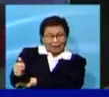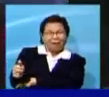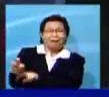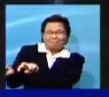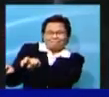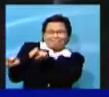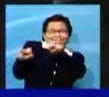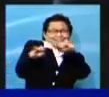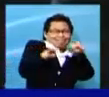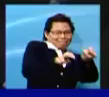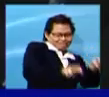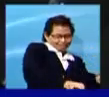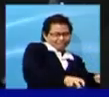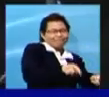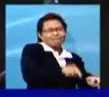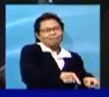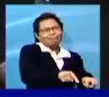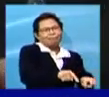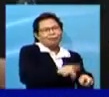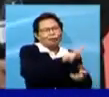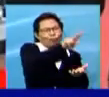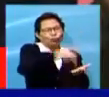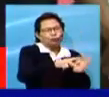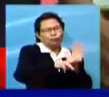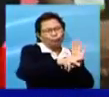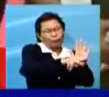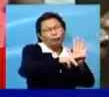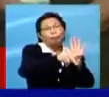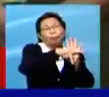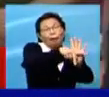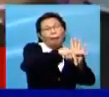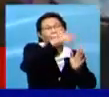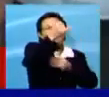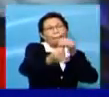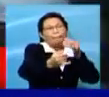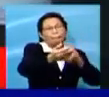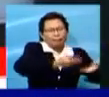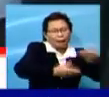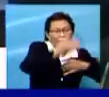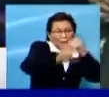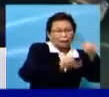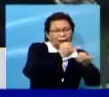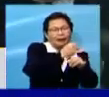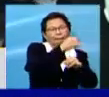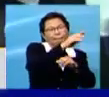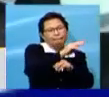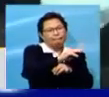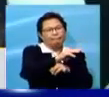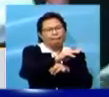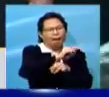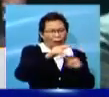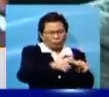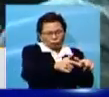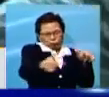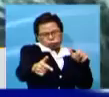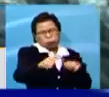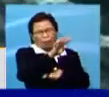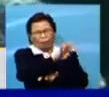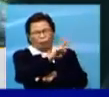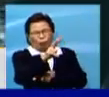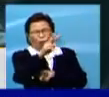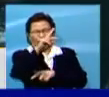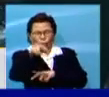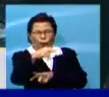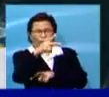PWTC, ia akan beralih ke Pusat Pameran dan Perdagangan Antarabangsa Malaysia, MITAC, yang memiliki keluasan